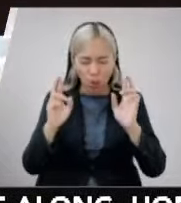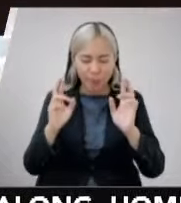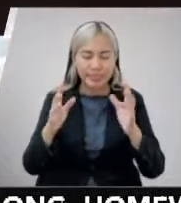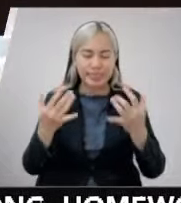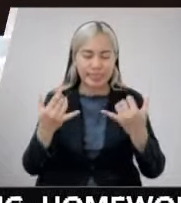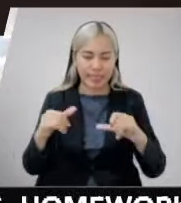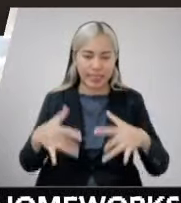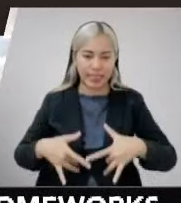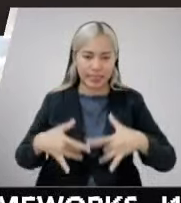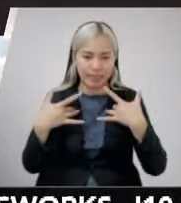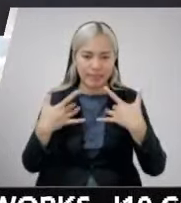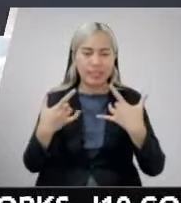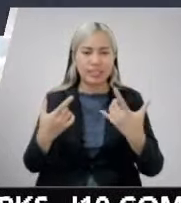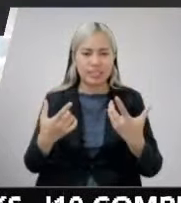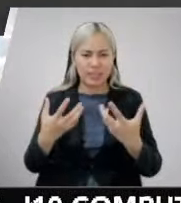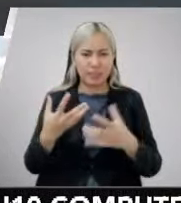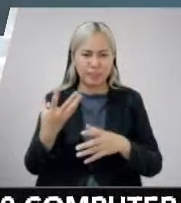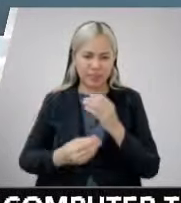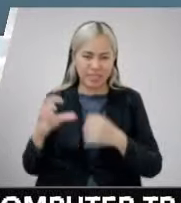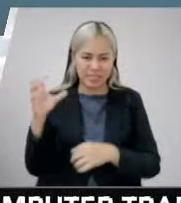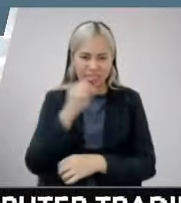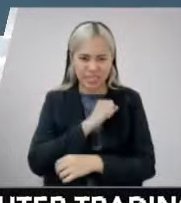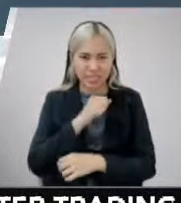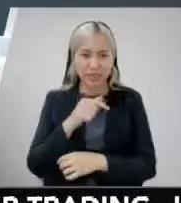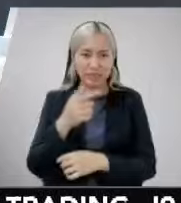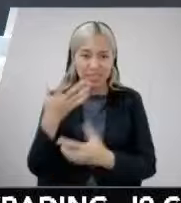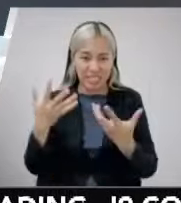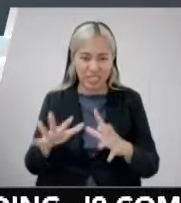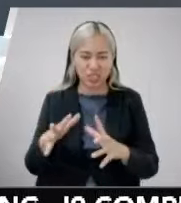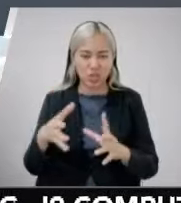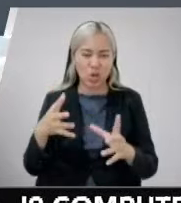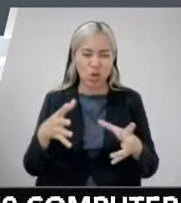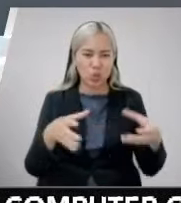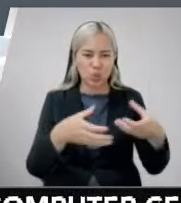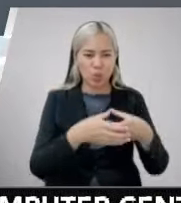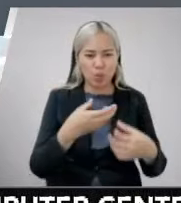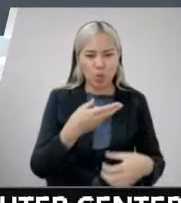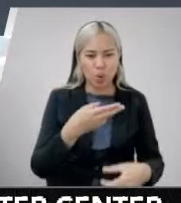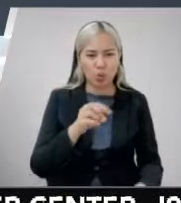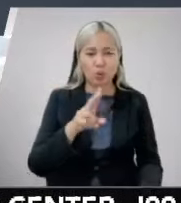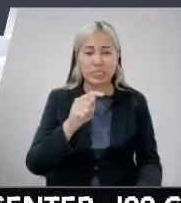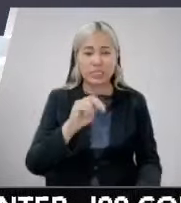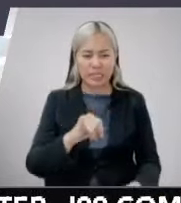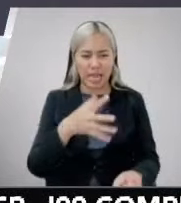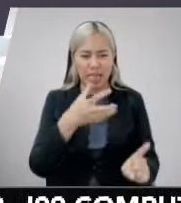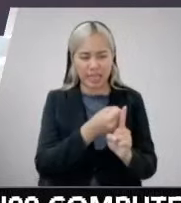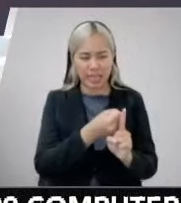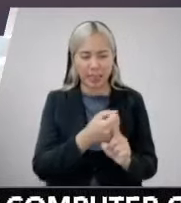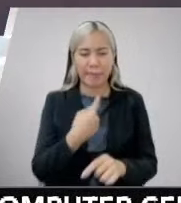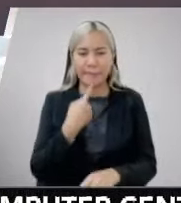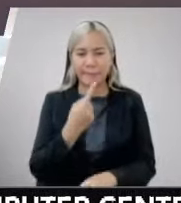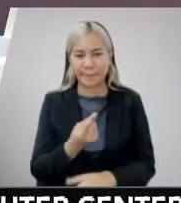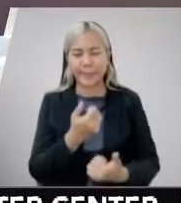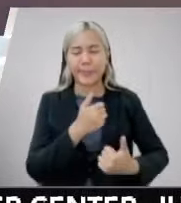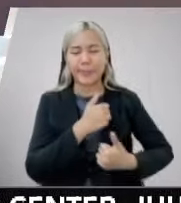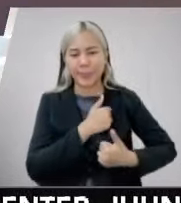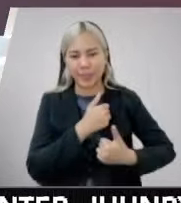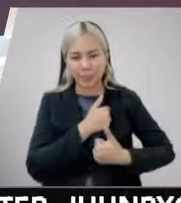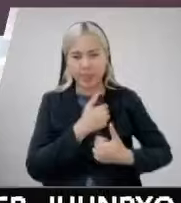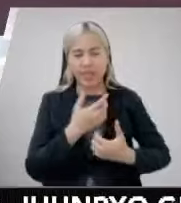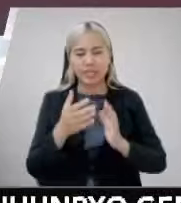ang pag-atake ng grupong Houthi sa barko noong Miyerkules. Sabi ng ilang military at security experts, nananatiling nasa laot ang inabandon